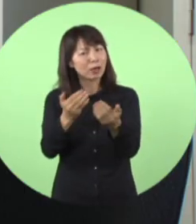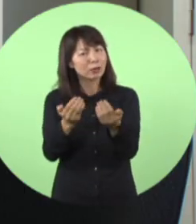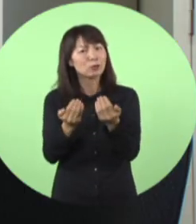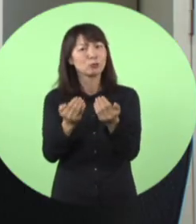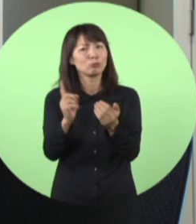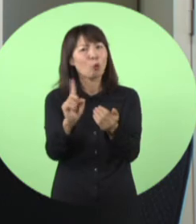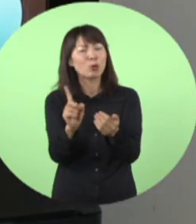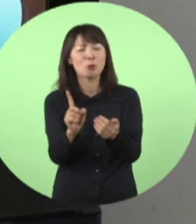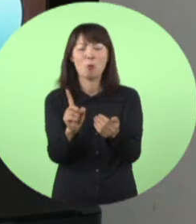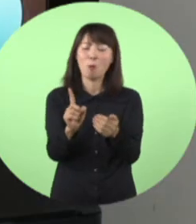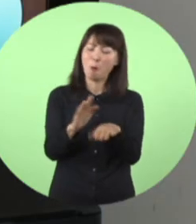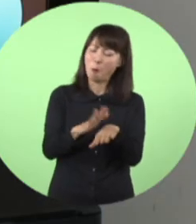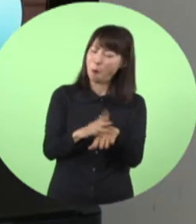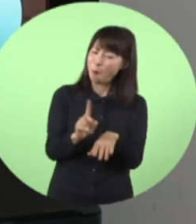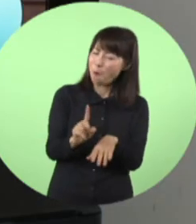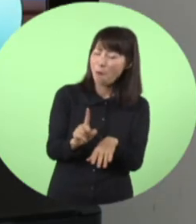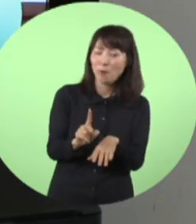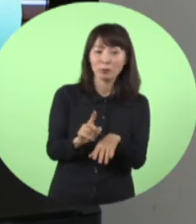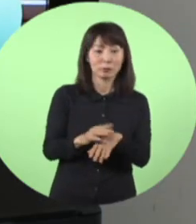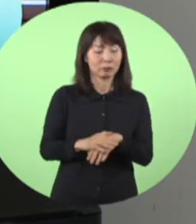か。